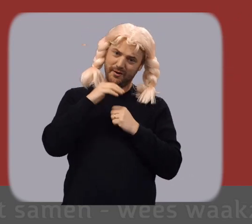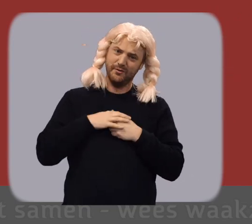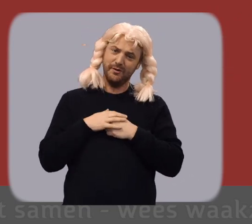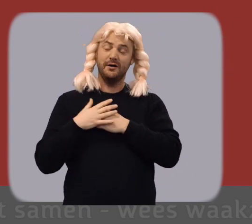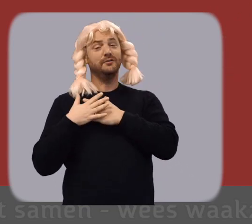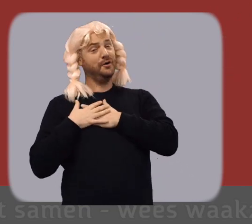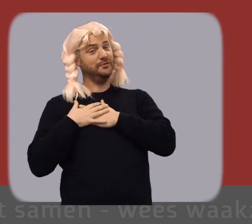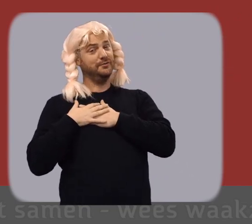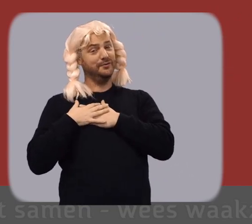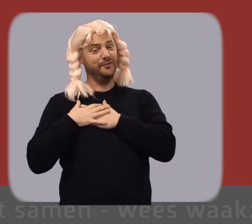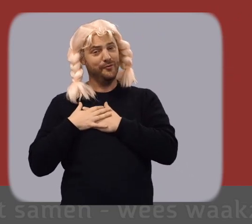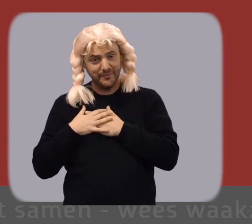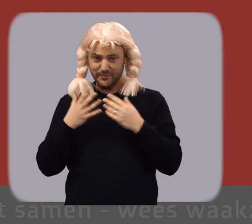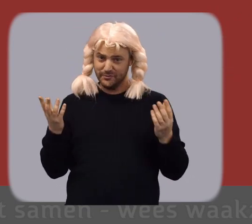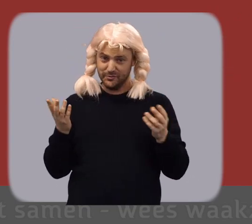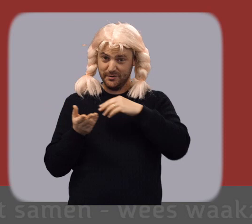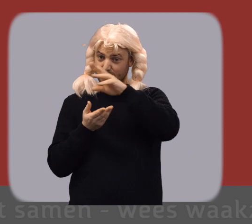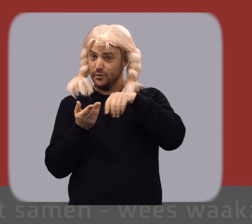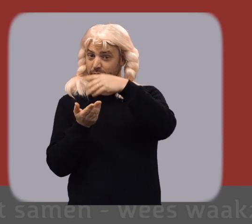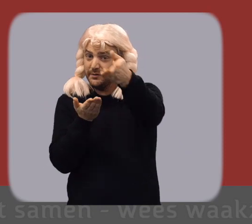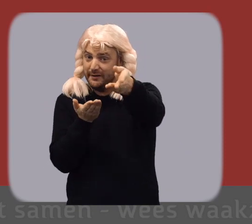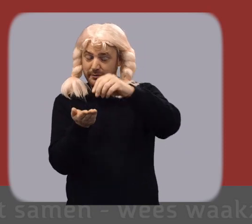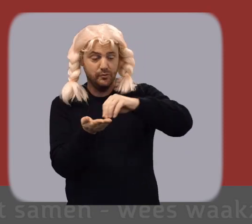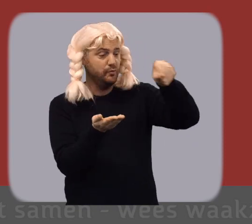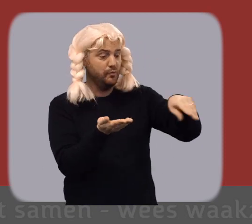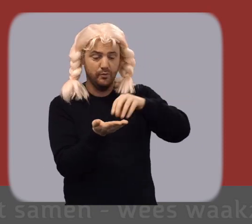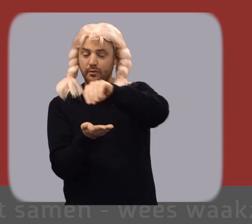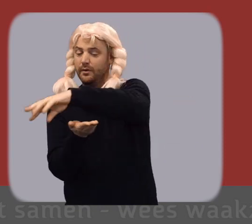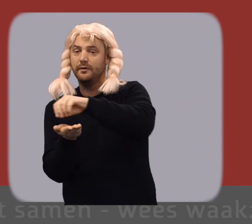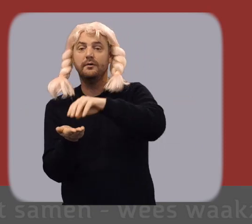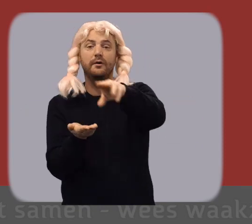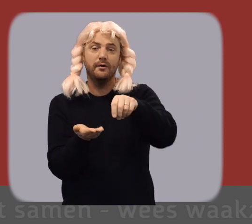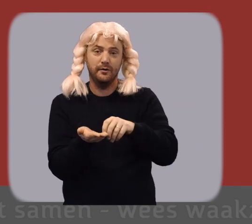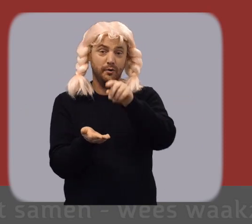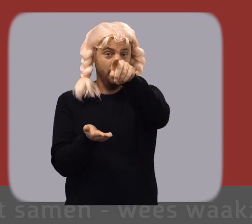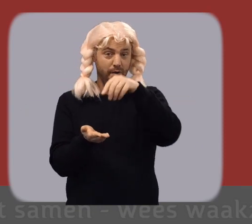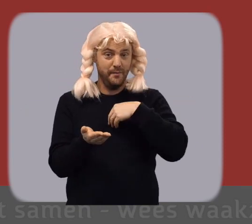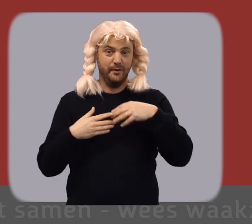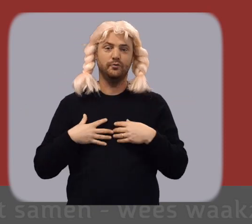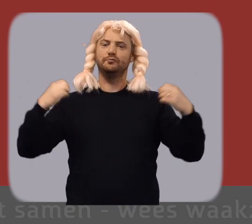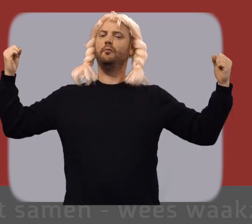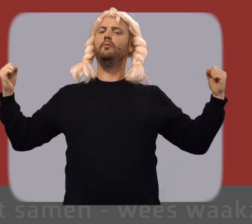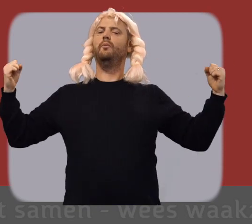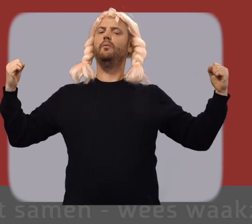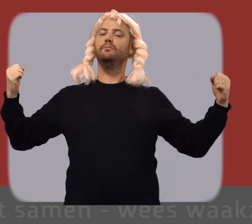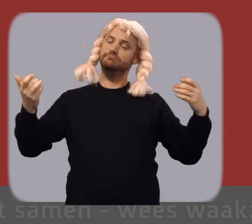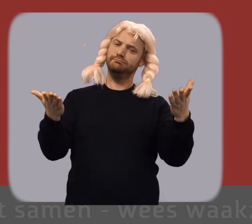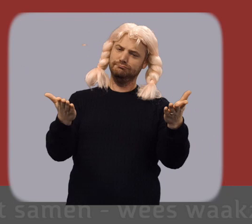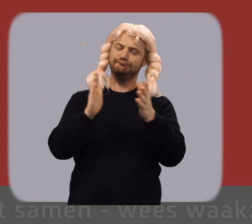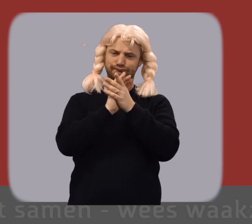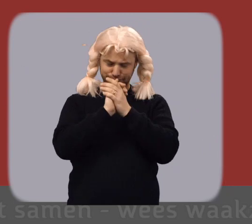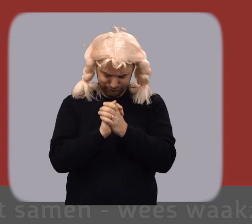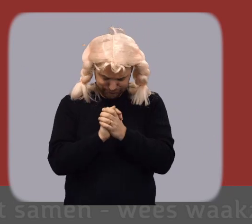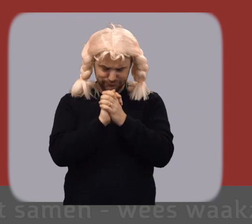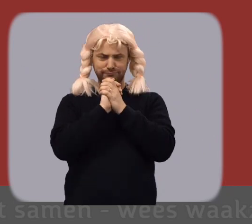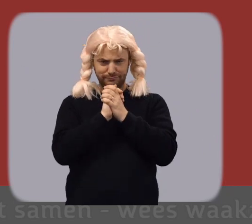gaat mij aan het hart om dit nieuws met u te delen. U hebt mij gekozen als uw leider en daar ben ik u dankbaar